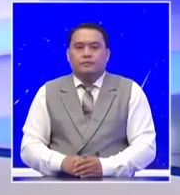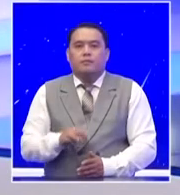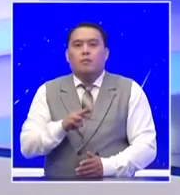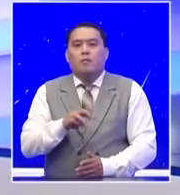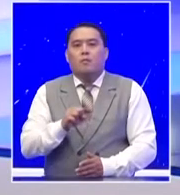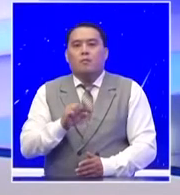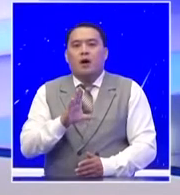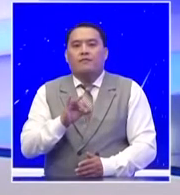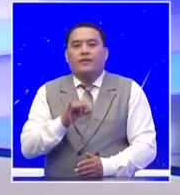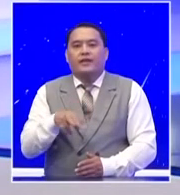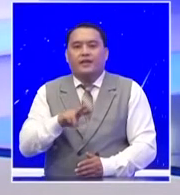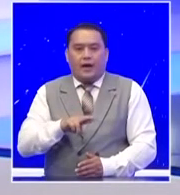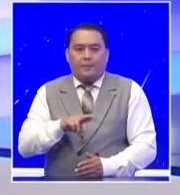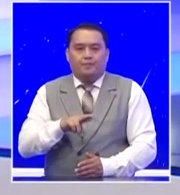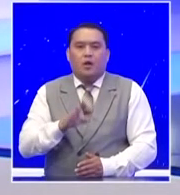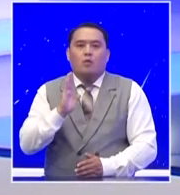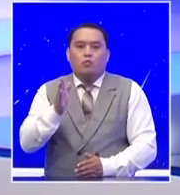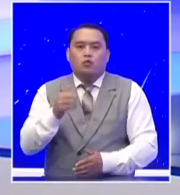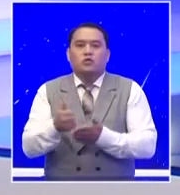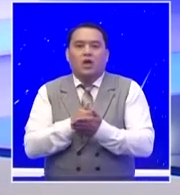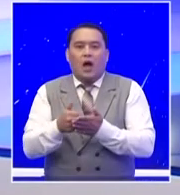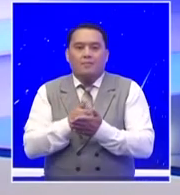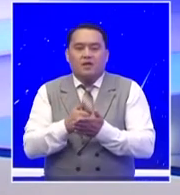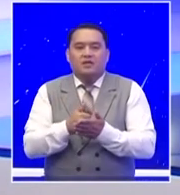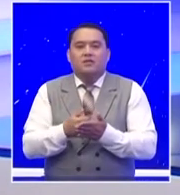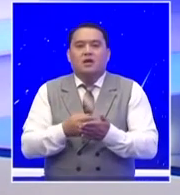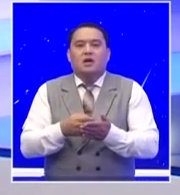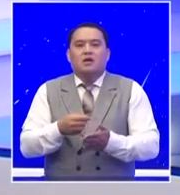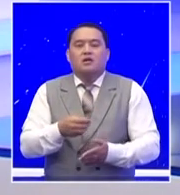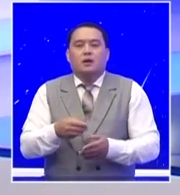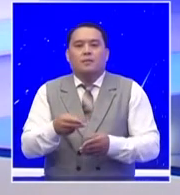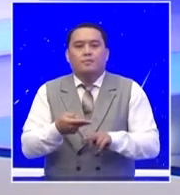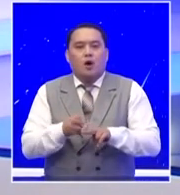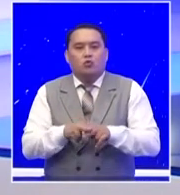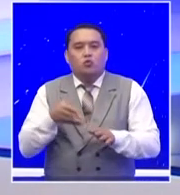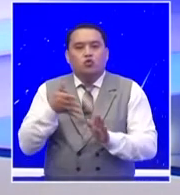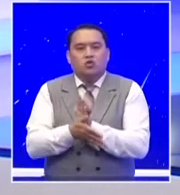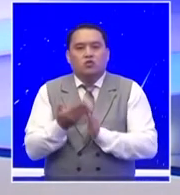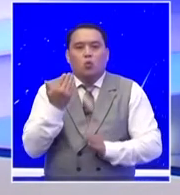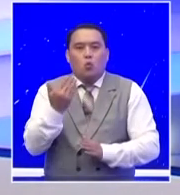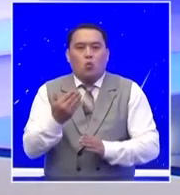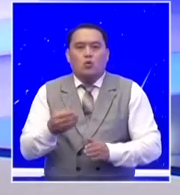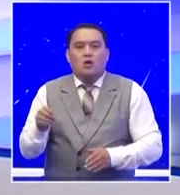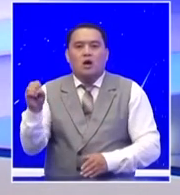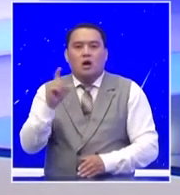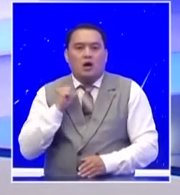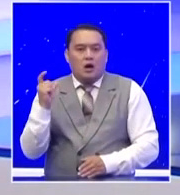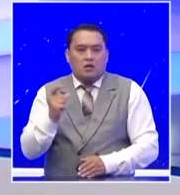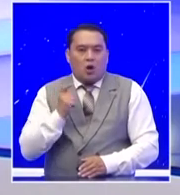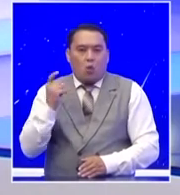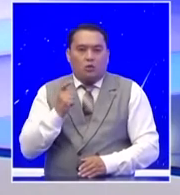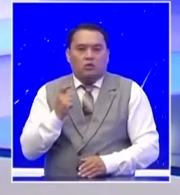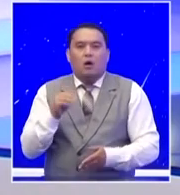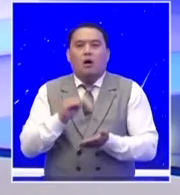Власти Маврикия будут добиваться компенсации от владельцев японского судна «Вакашио» за нанесенный острову экологический ущерб. Для